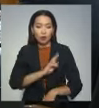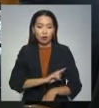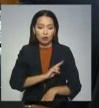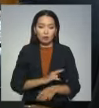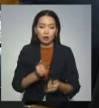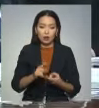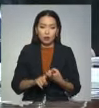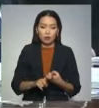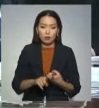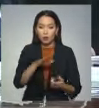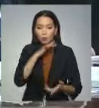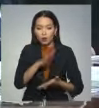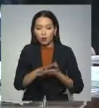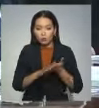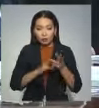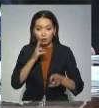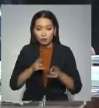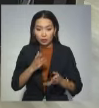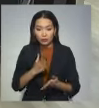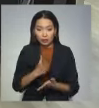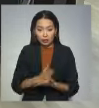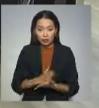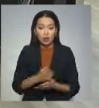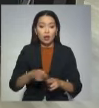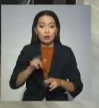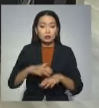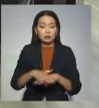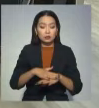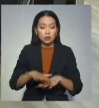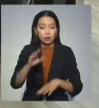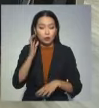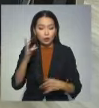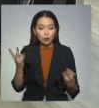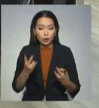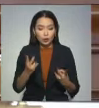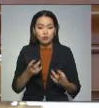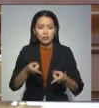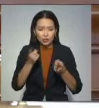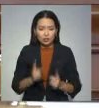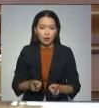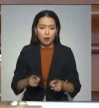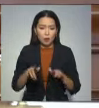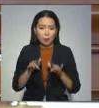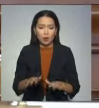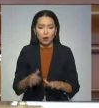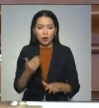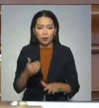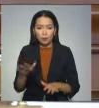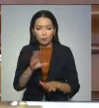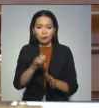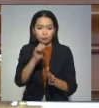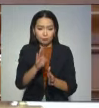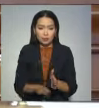қатысты арыз шағым айтуда. Халықтың сөзінің жаны бар. Өткені шын мәнінде күн көру қиындап